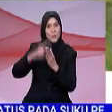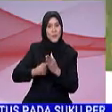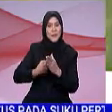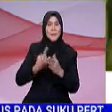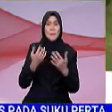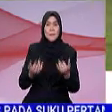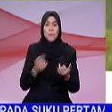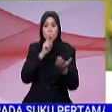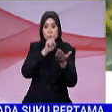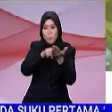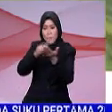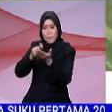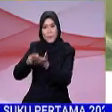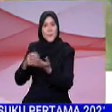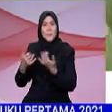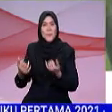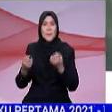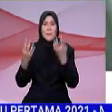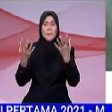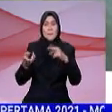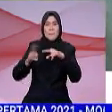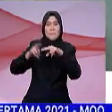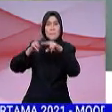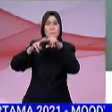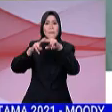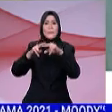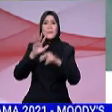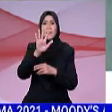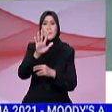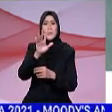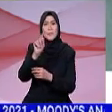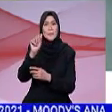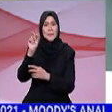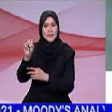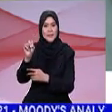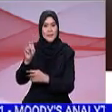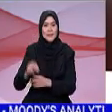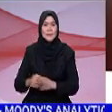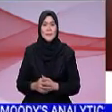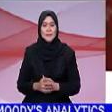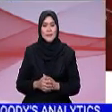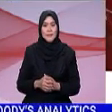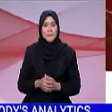permintaan menjelang hari raya ini, dia meningkat sehingga 5 tan.